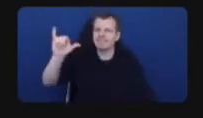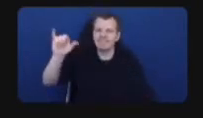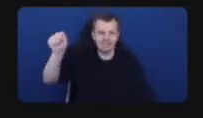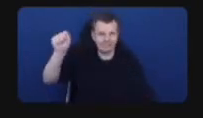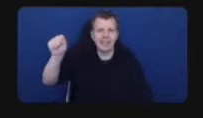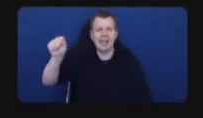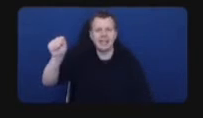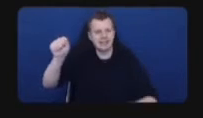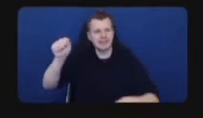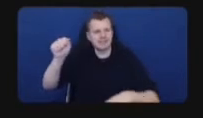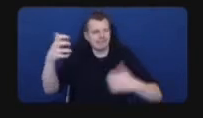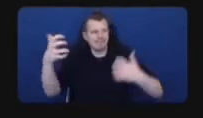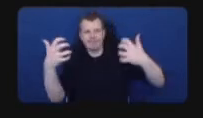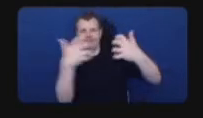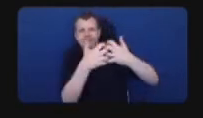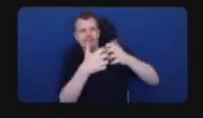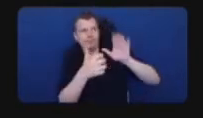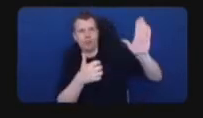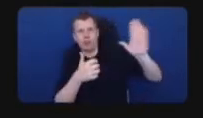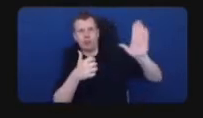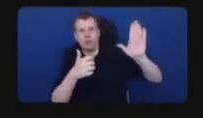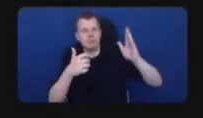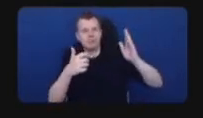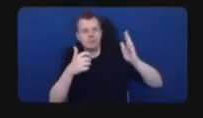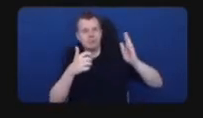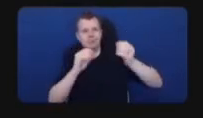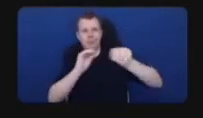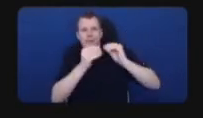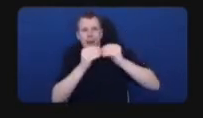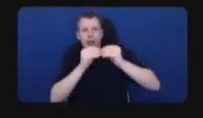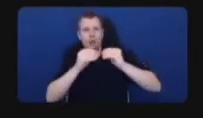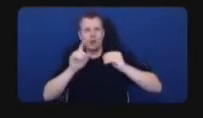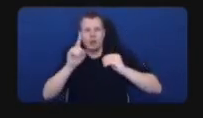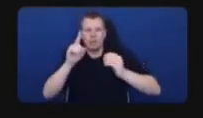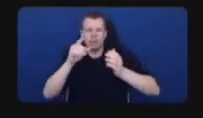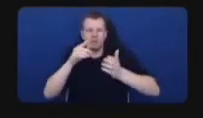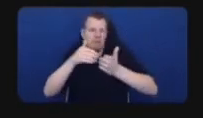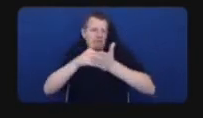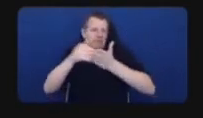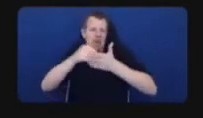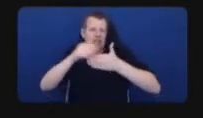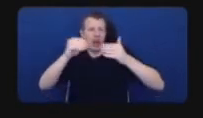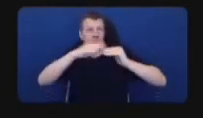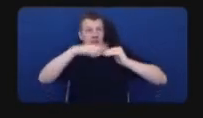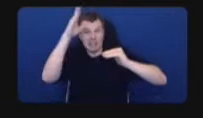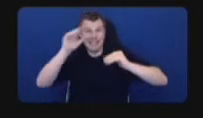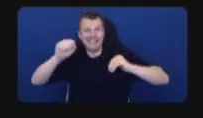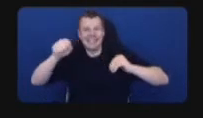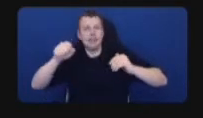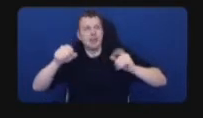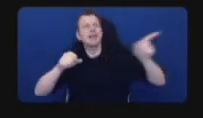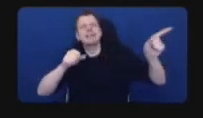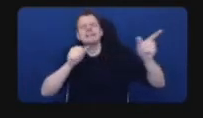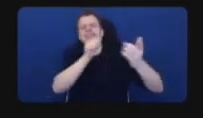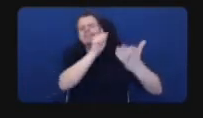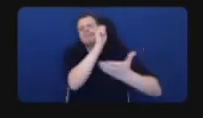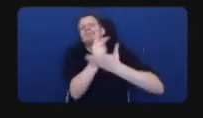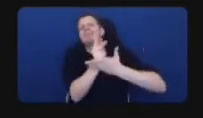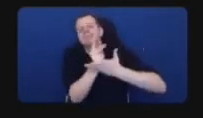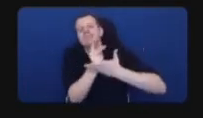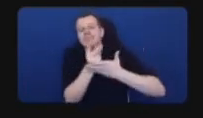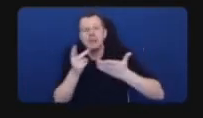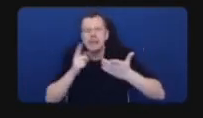multi-million-dollar threshold, and we did receive that presidential disaster declaration. So I know we've kind of spent 在这方面呢，我